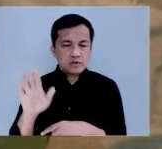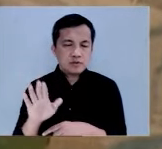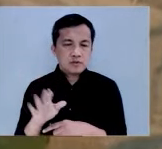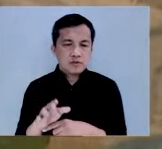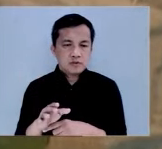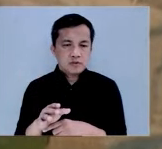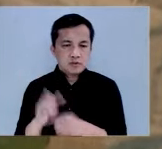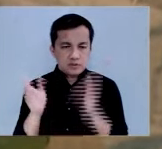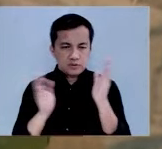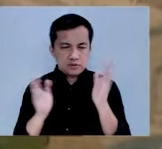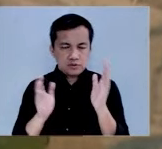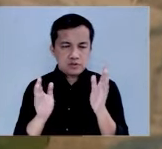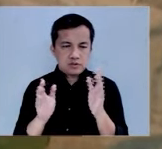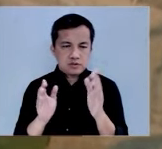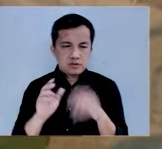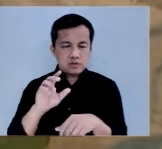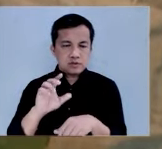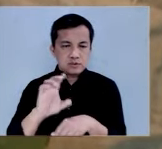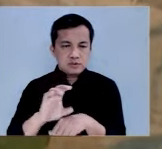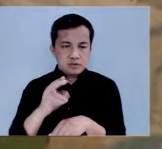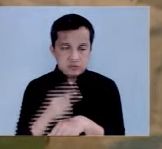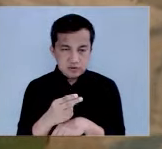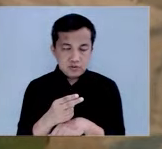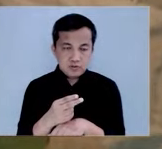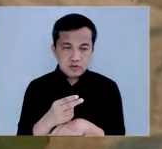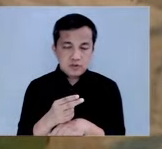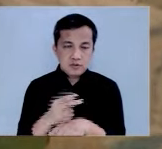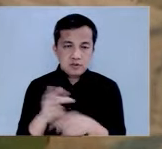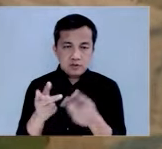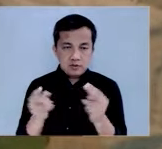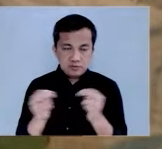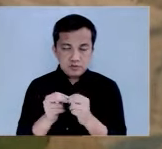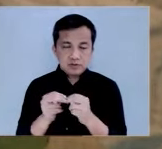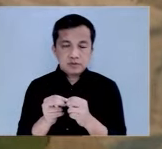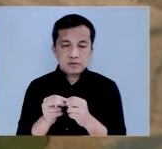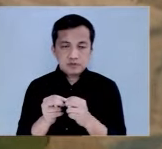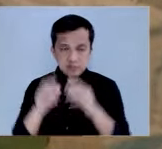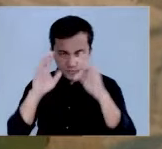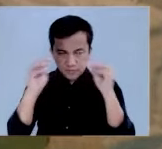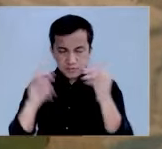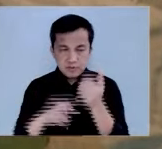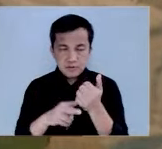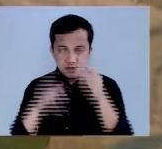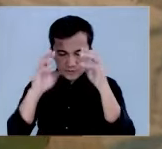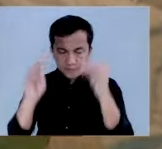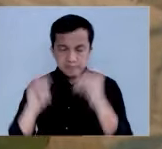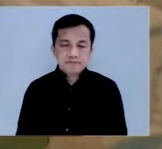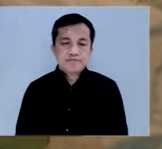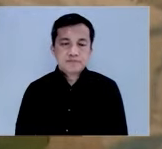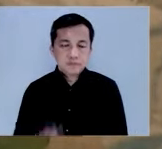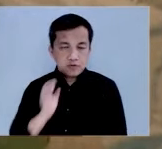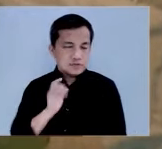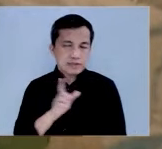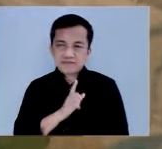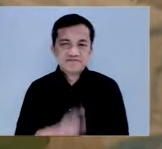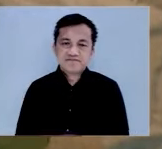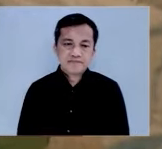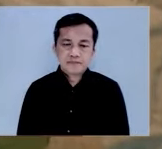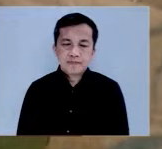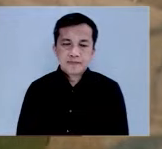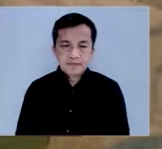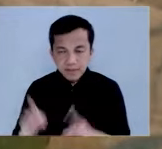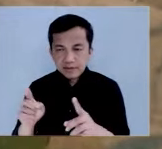service dito sa munisipyo yung kanilang posisyon na bilang ah Mayor bilang Vice Mayor o konsehal ah but as far